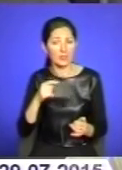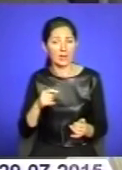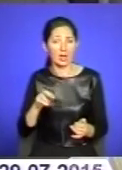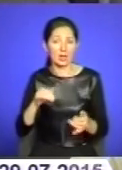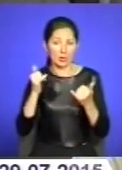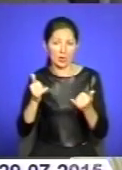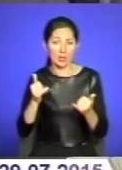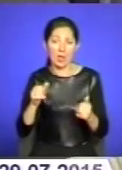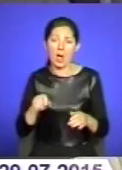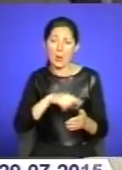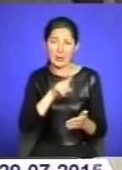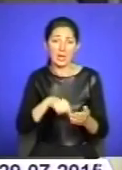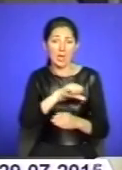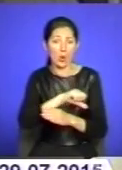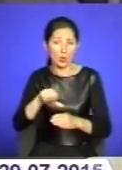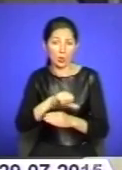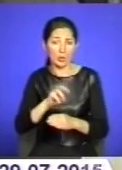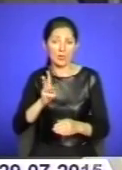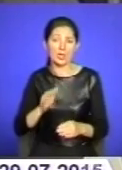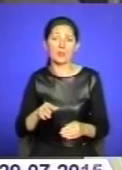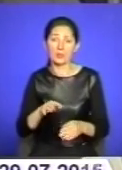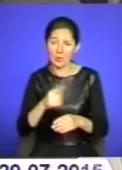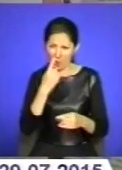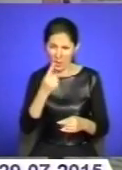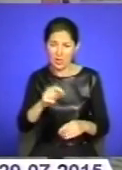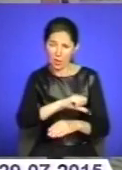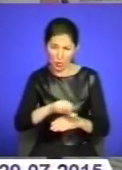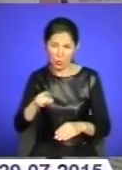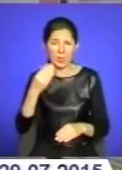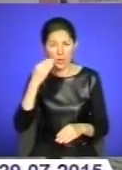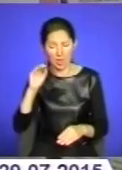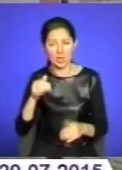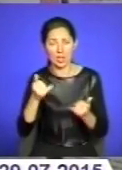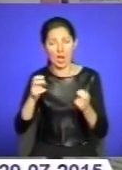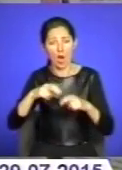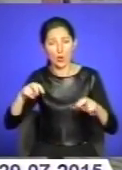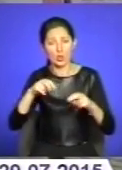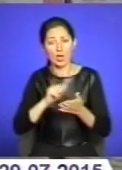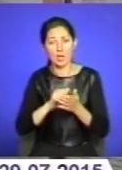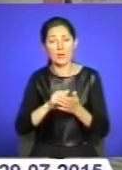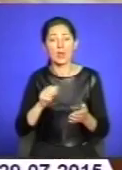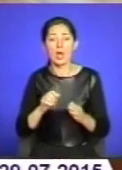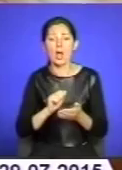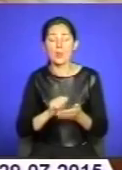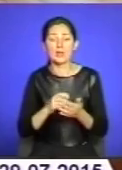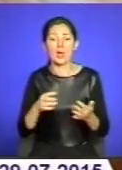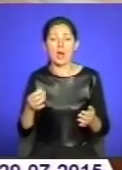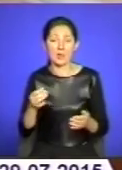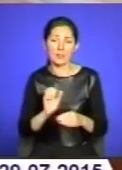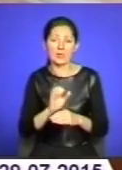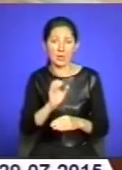питання кордонів. Чим далі він посунутий на захід, тим краще. Для розгляду архівні матеріали з історії депортації, фото